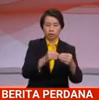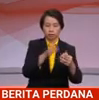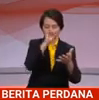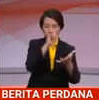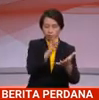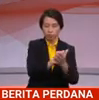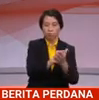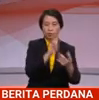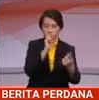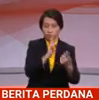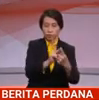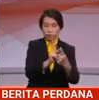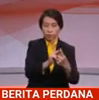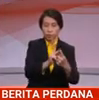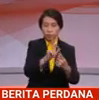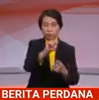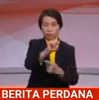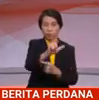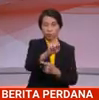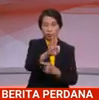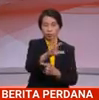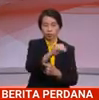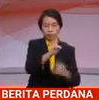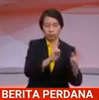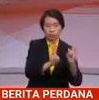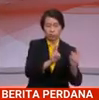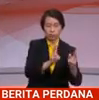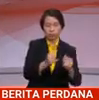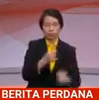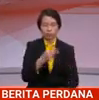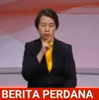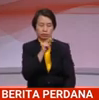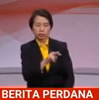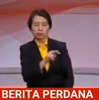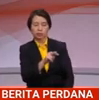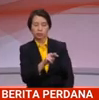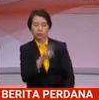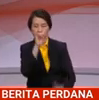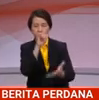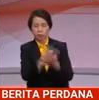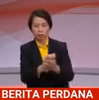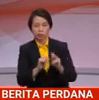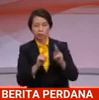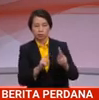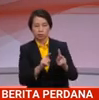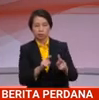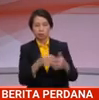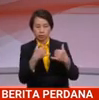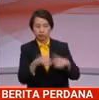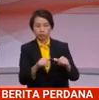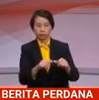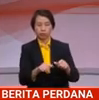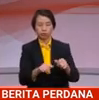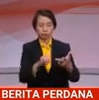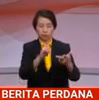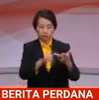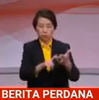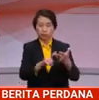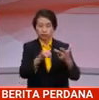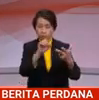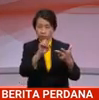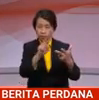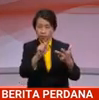keyakinan kepada Alif dan juga Regu, dan kita nampak keyakinan tersebut terus pada set ketiga.